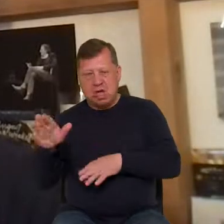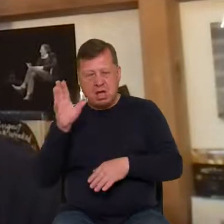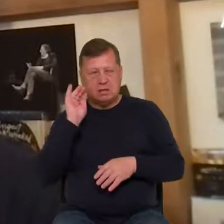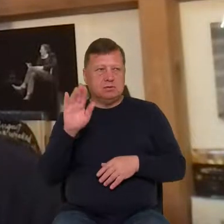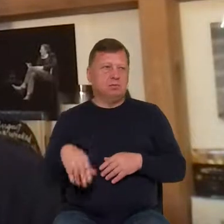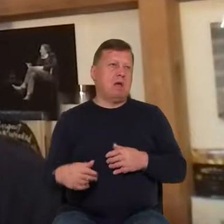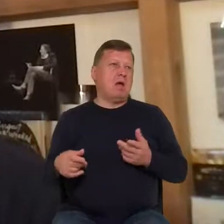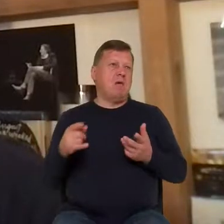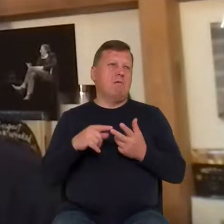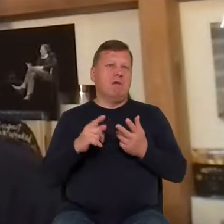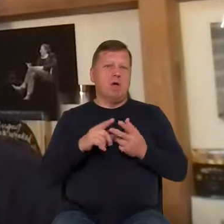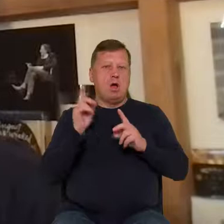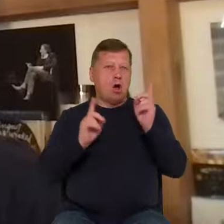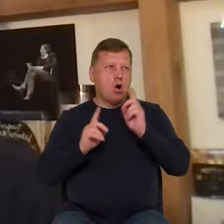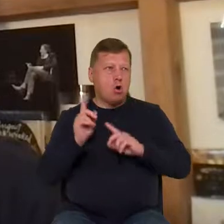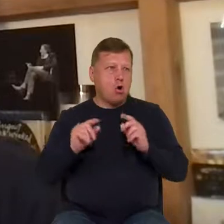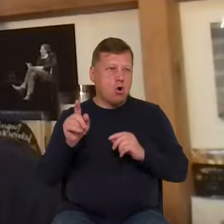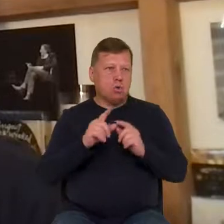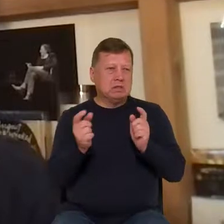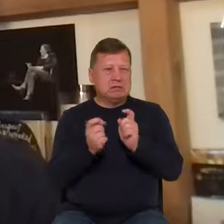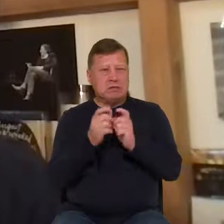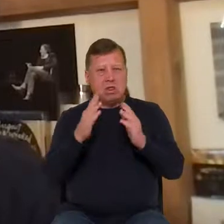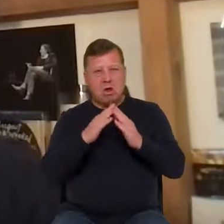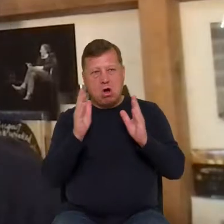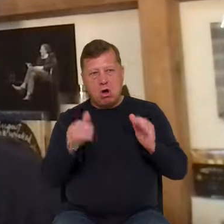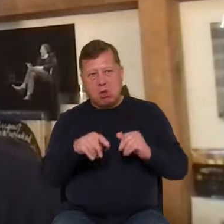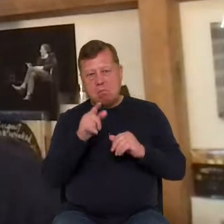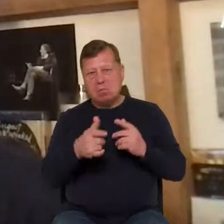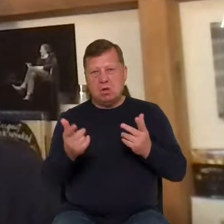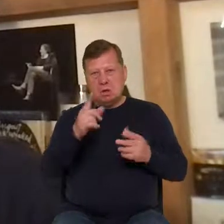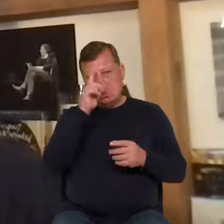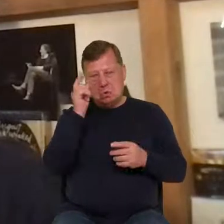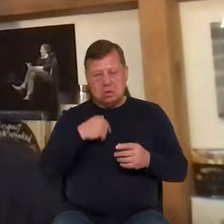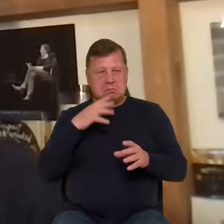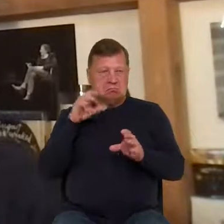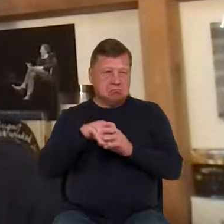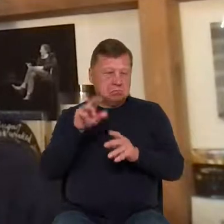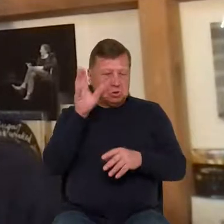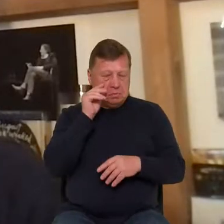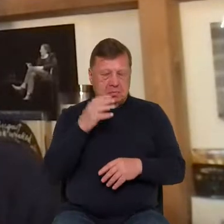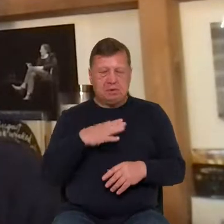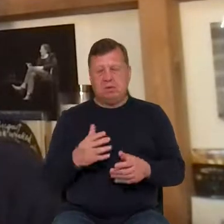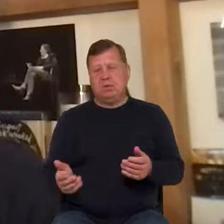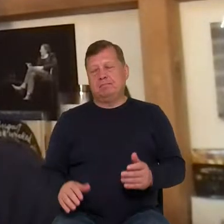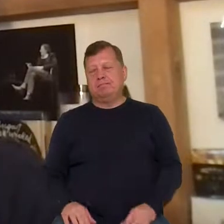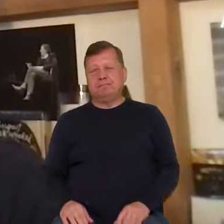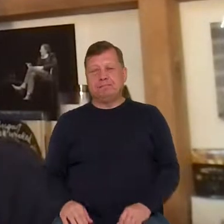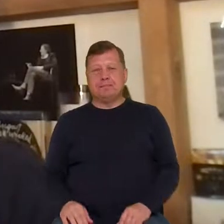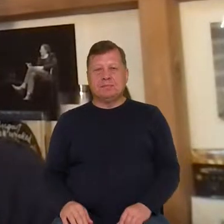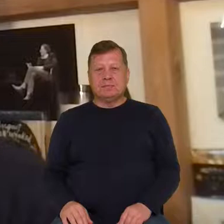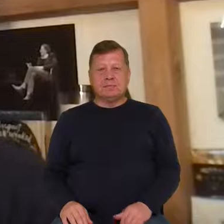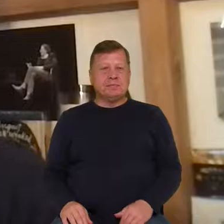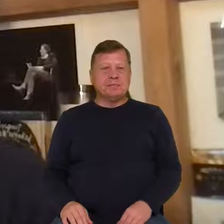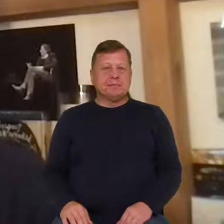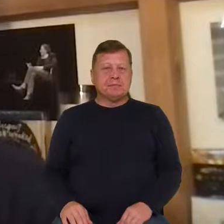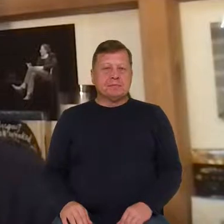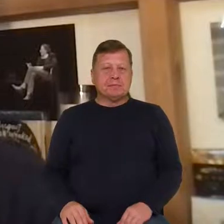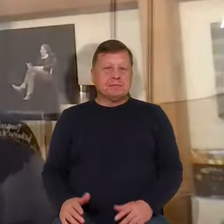gdzieś w ogródkach przydomowych u napotkanych ludzi. Więc tak